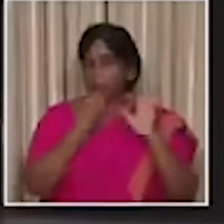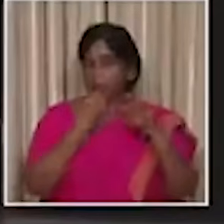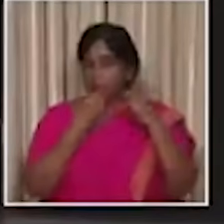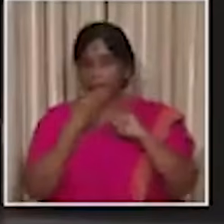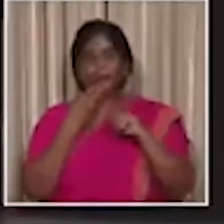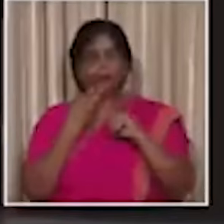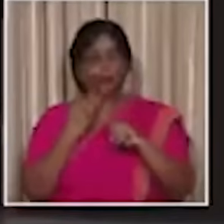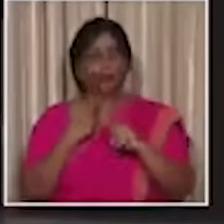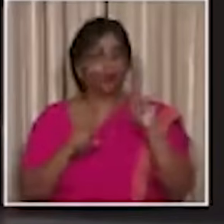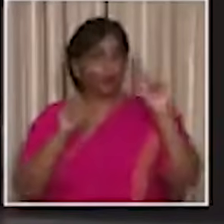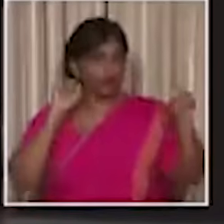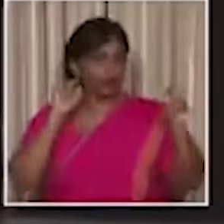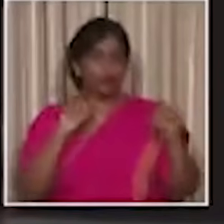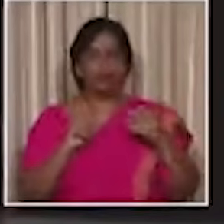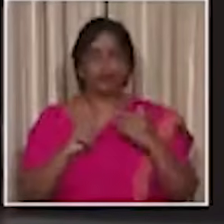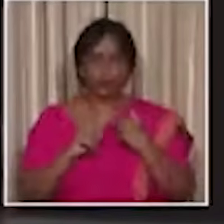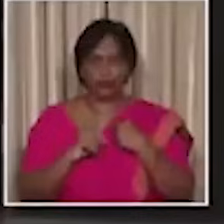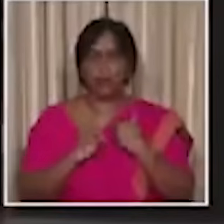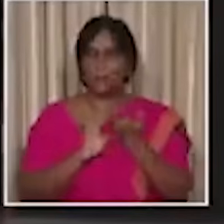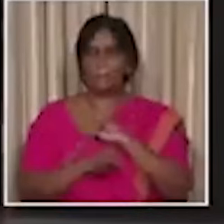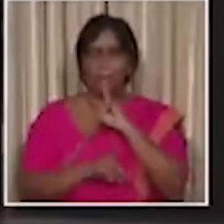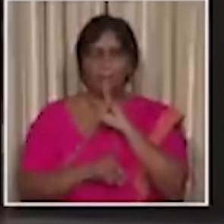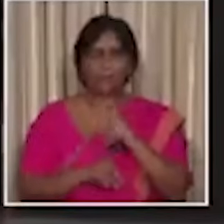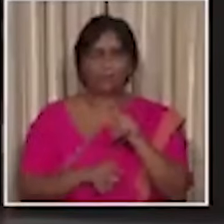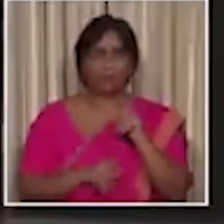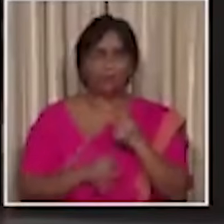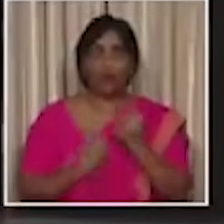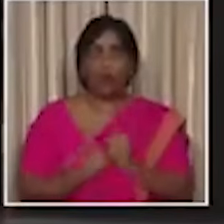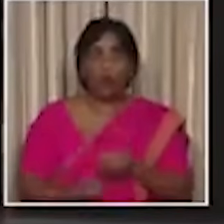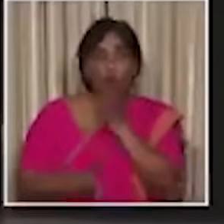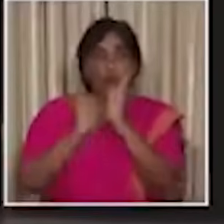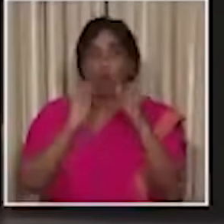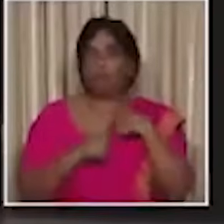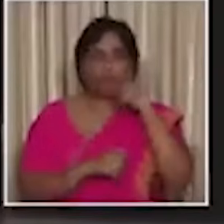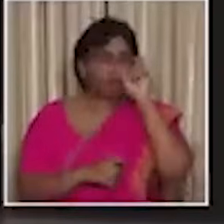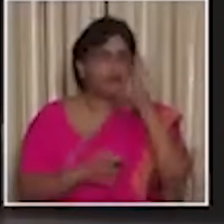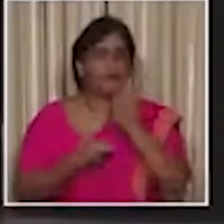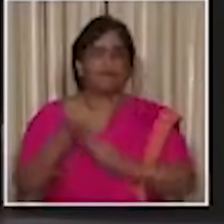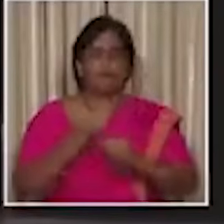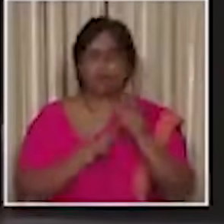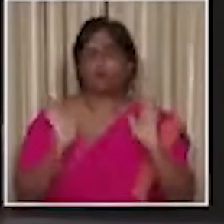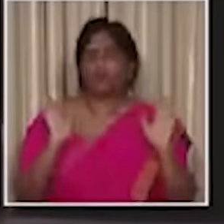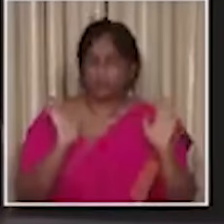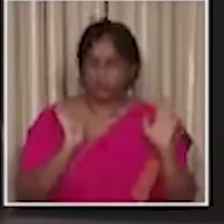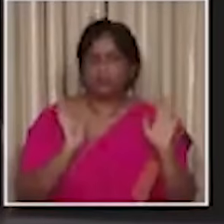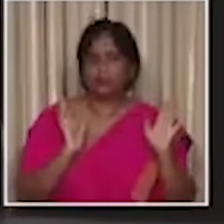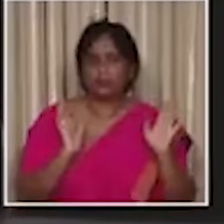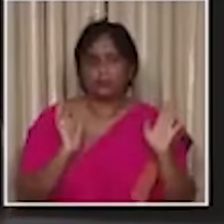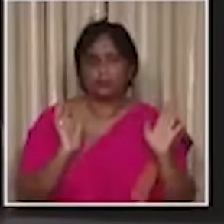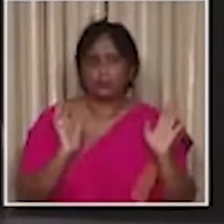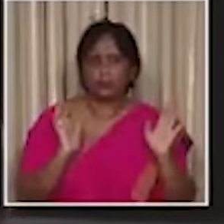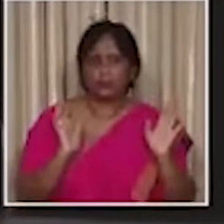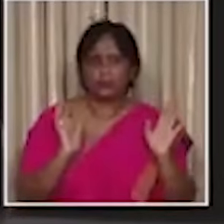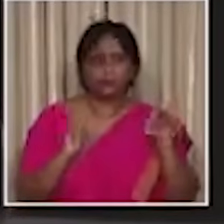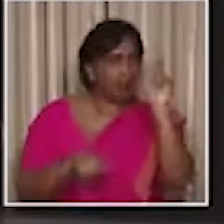no awal lagi gila. Mang istilah lah pahat ini orang mang kagwa tuppen dah tiga balan nih. Badu ikut nanti anak kita. Mata